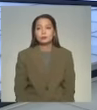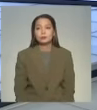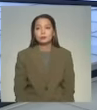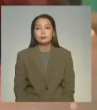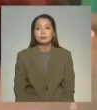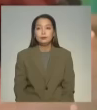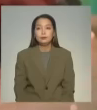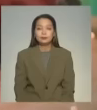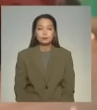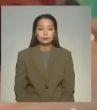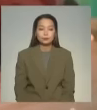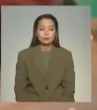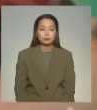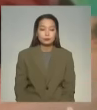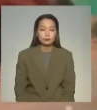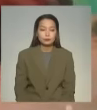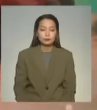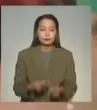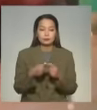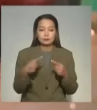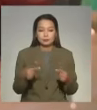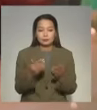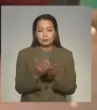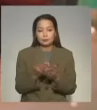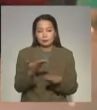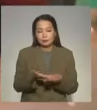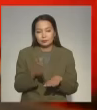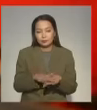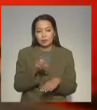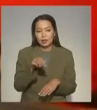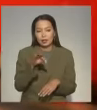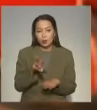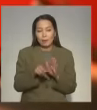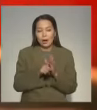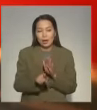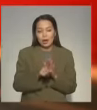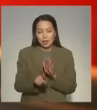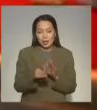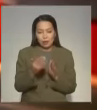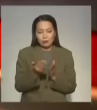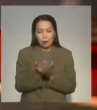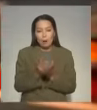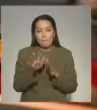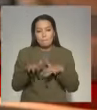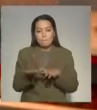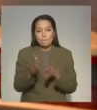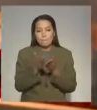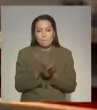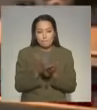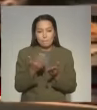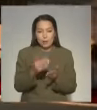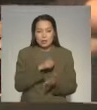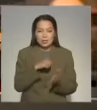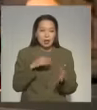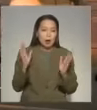подробнее. Это радиоуправляемая модель тяжелого атомного ракетного крейсера военно-морского флота России «Петр Великий». Самый